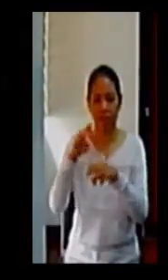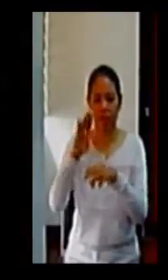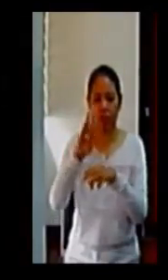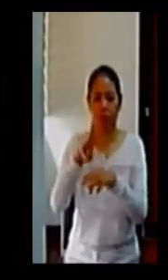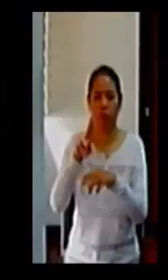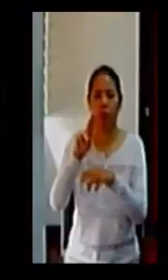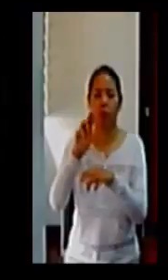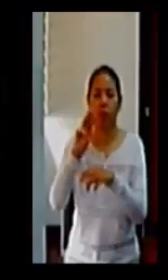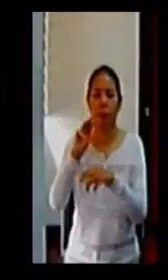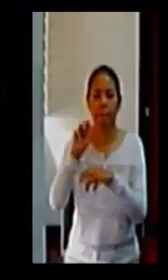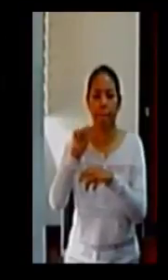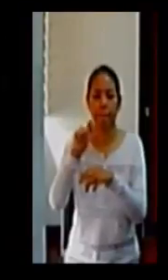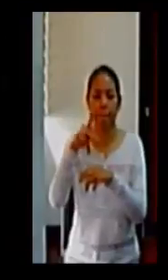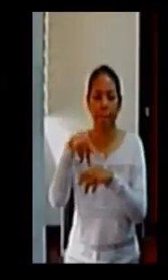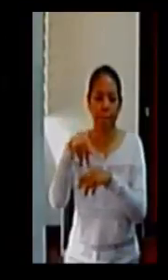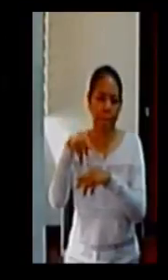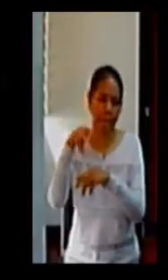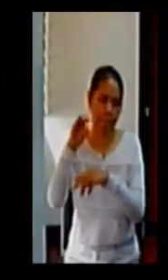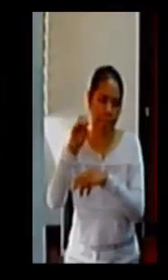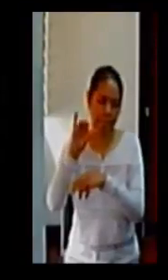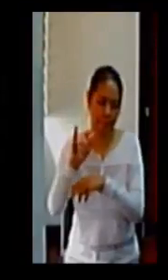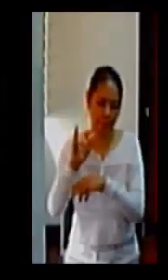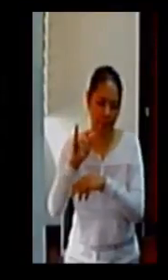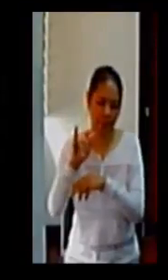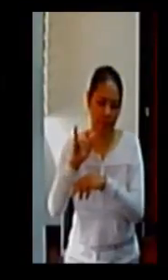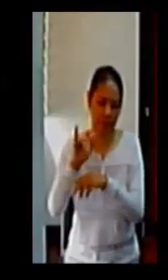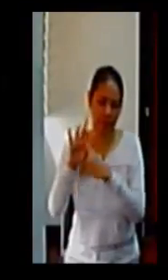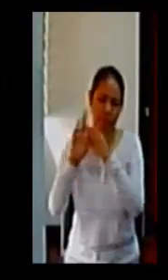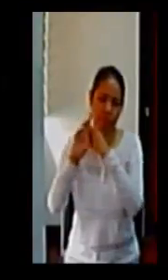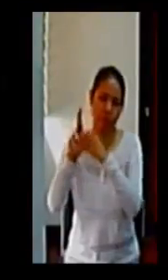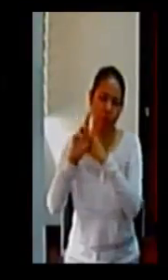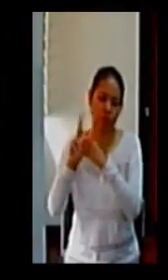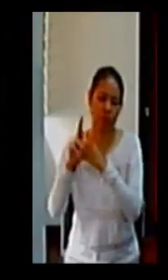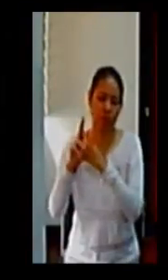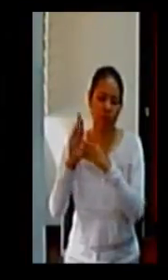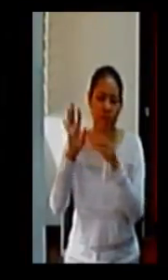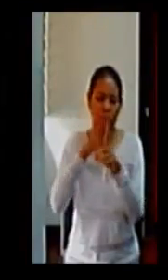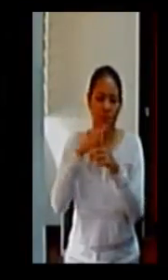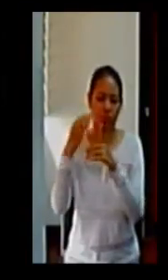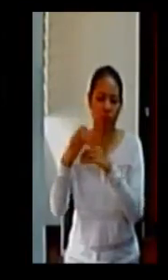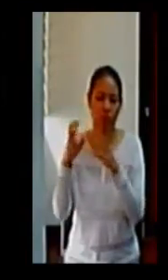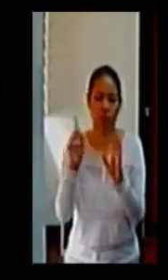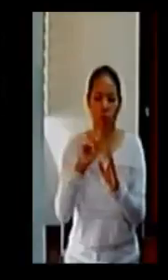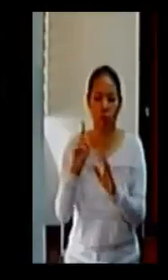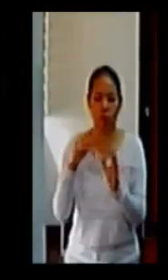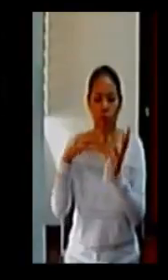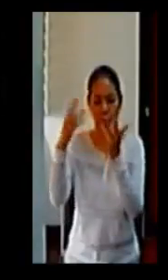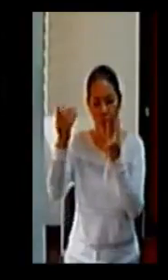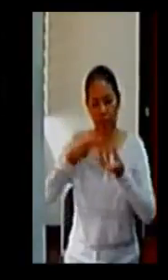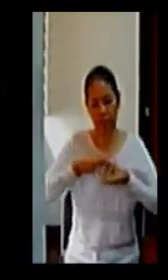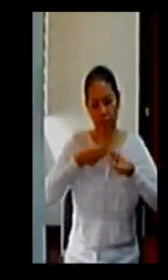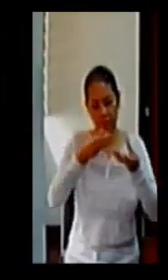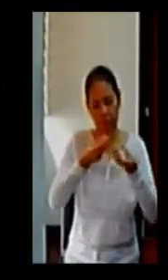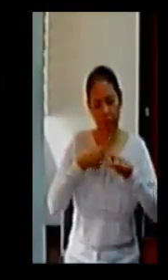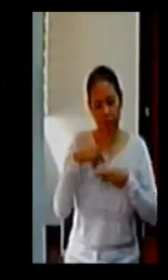the environment what they have given us. Yung mga ganon. So, marami.